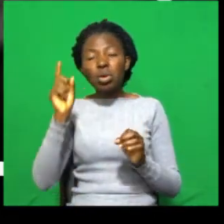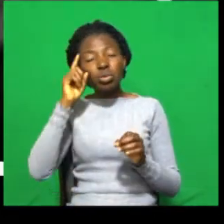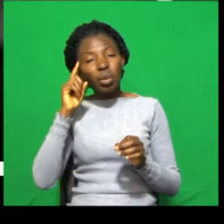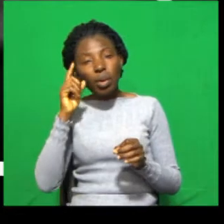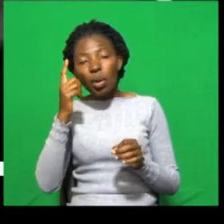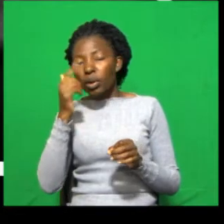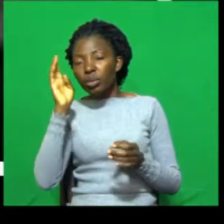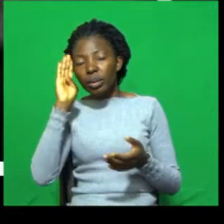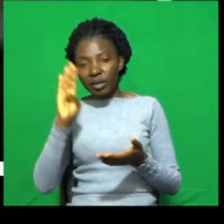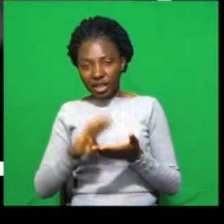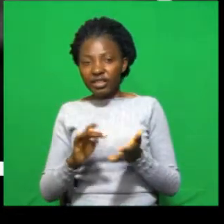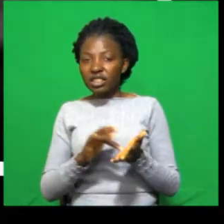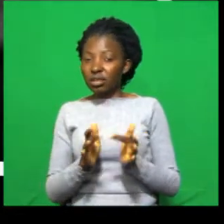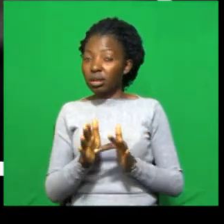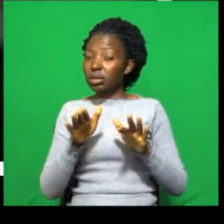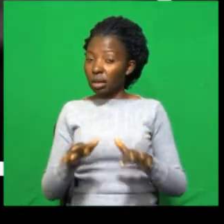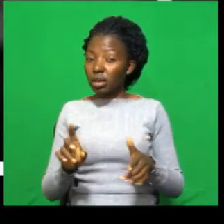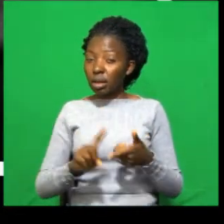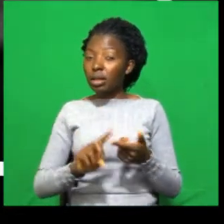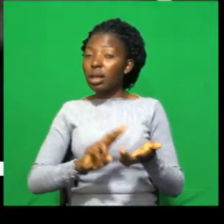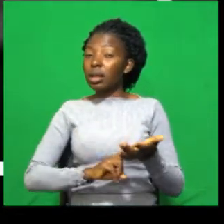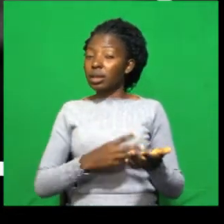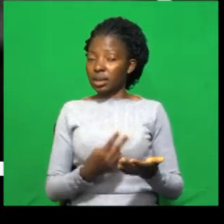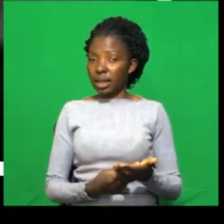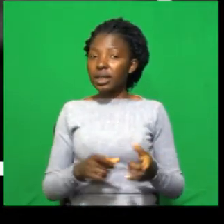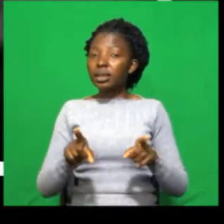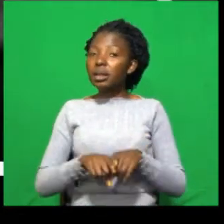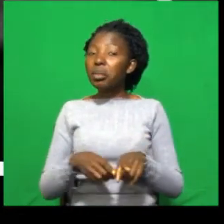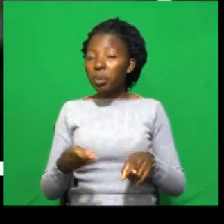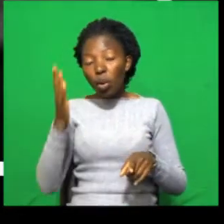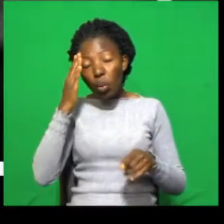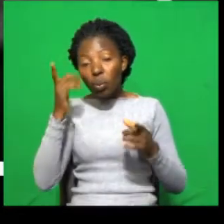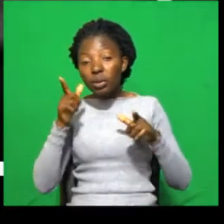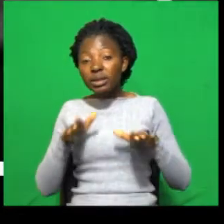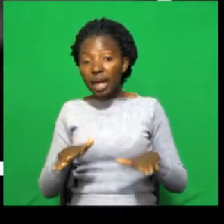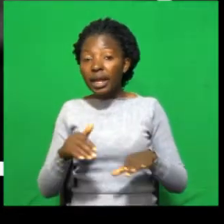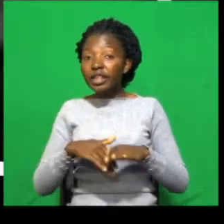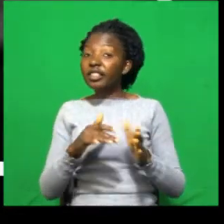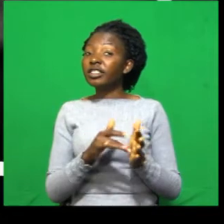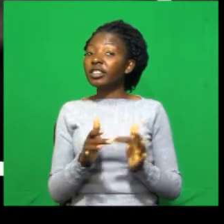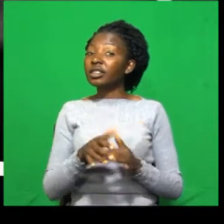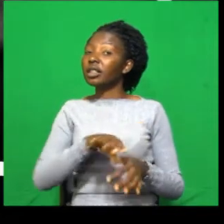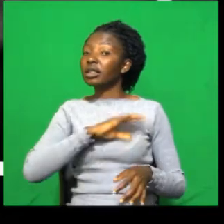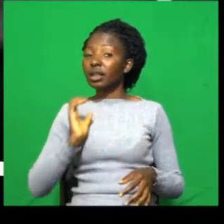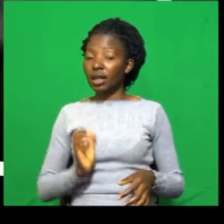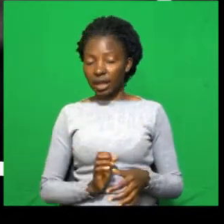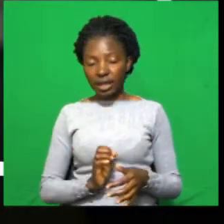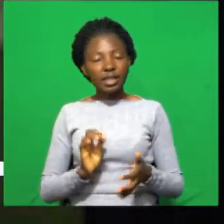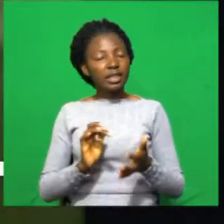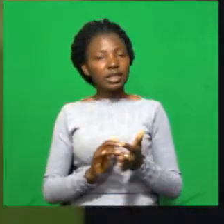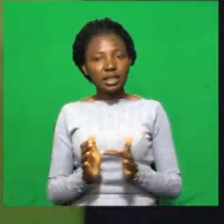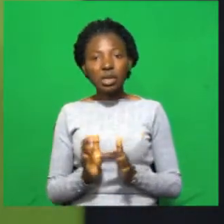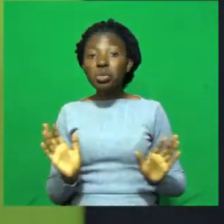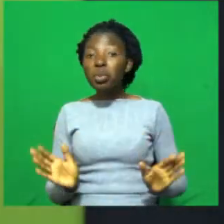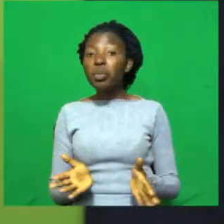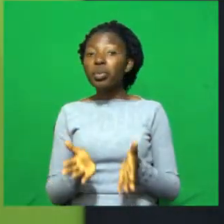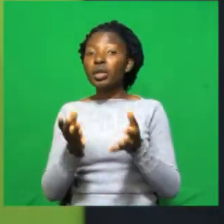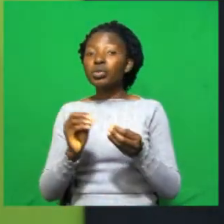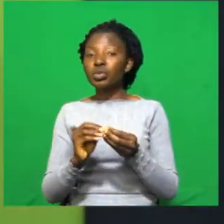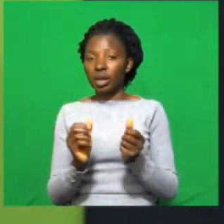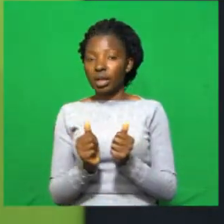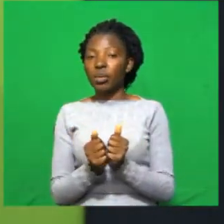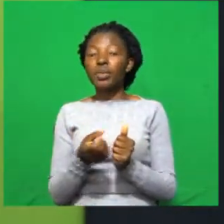Jesu akafa akamukazve, saizvozvo ava vakavata muna Jesu Mwari uchavauyisa pamwe chete naye. Saka